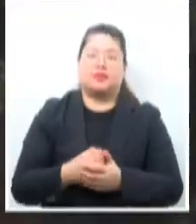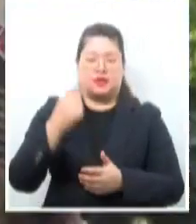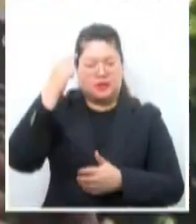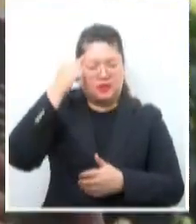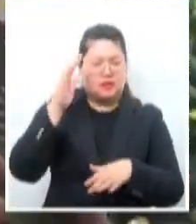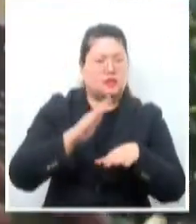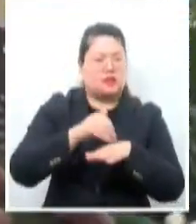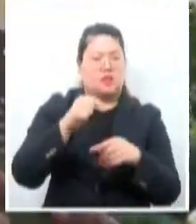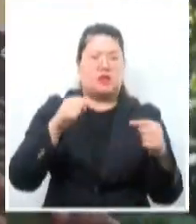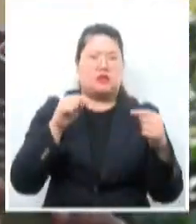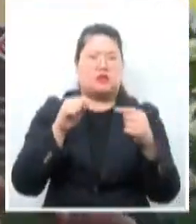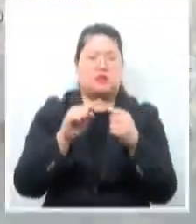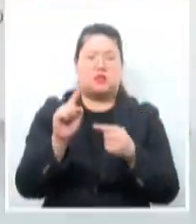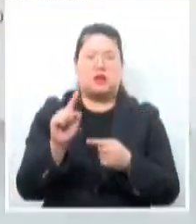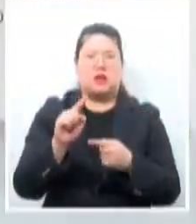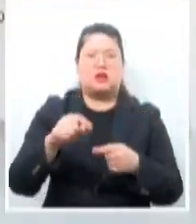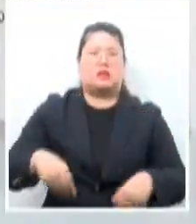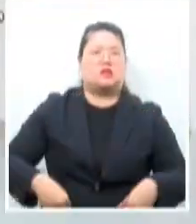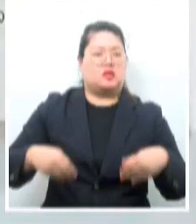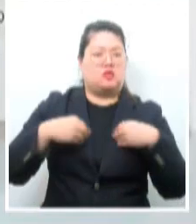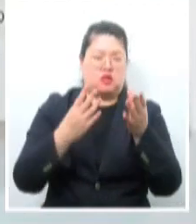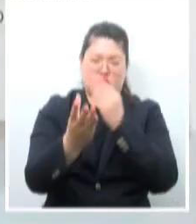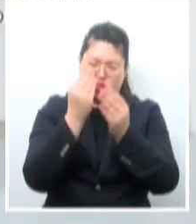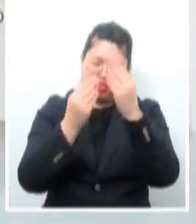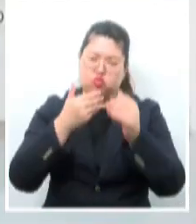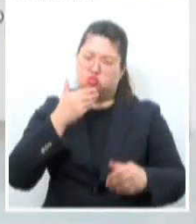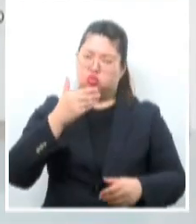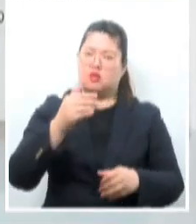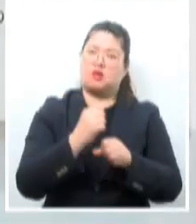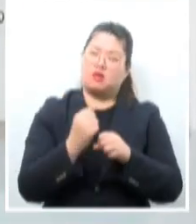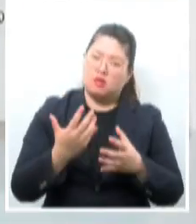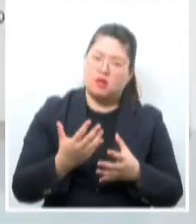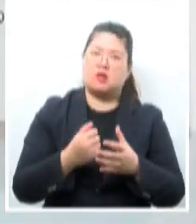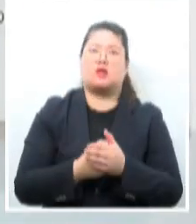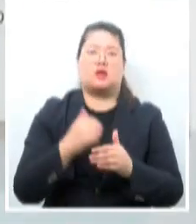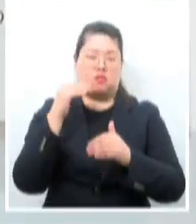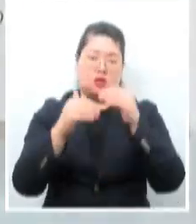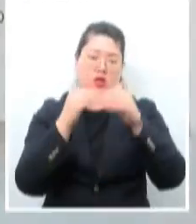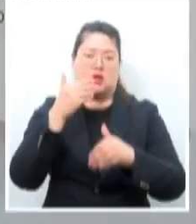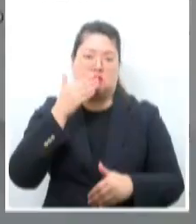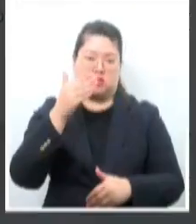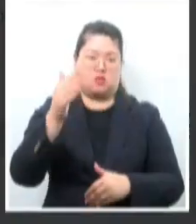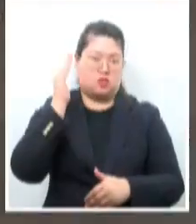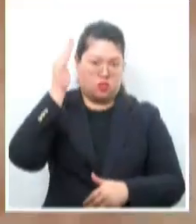เพิ่มทักษะการเรียนรู้ตลอดชีวิตเราจะสร้างการเรียนรู้สู่การพัฒนาที่ยั่งยื